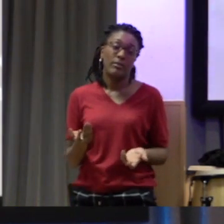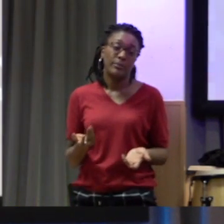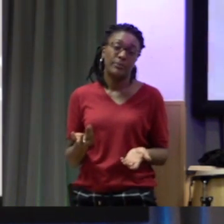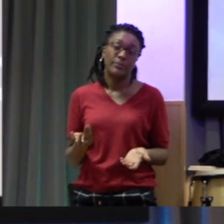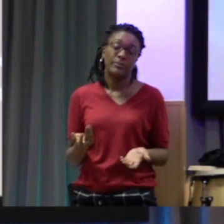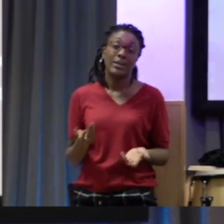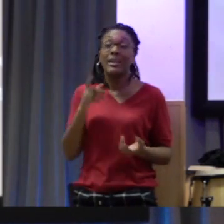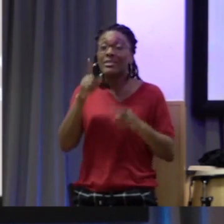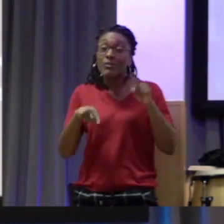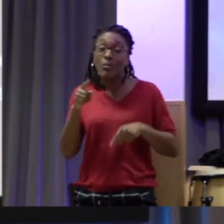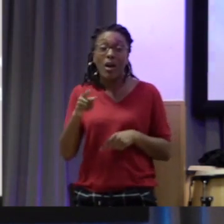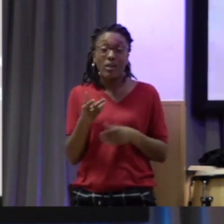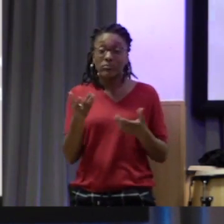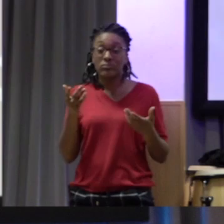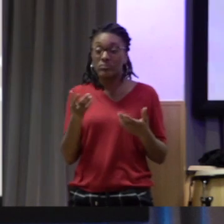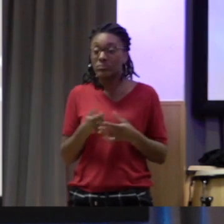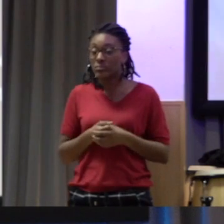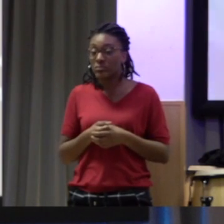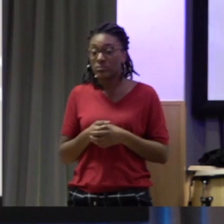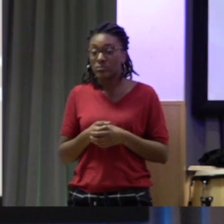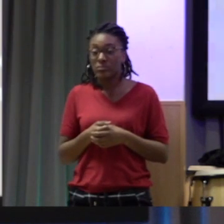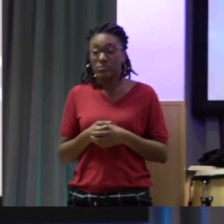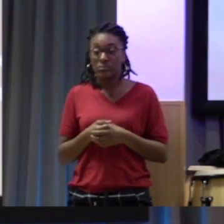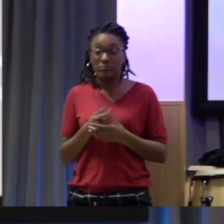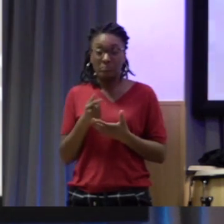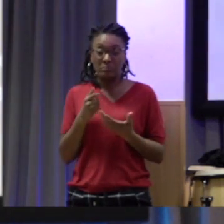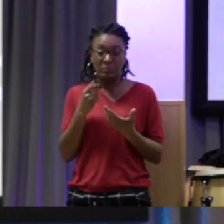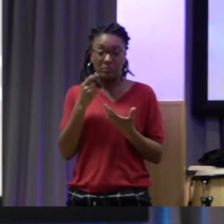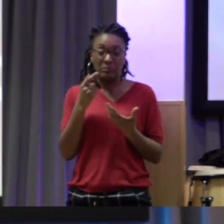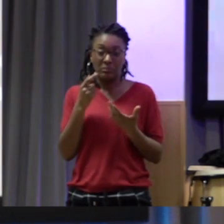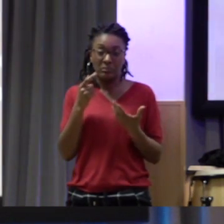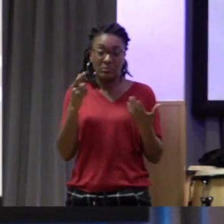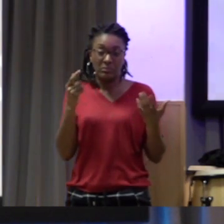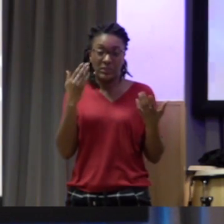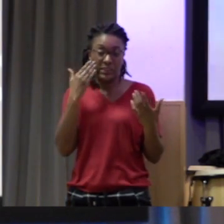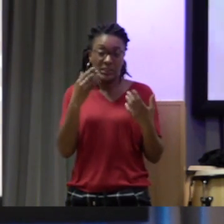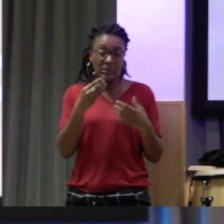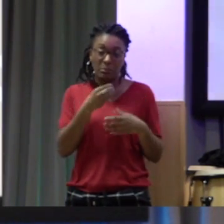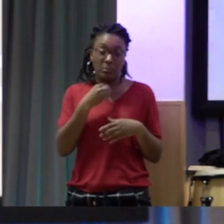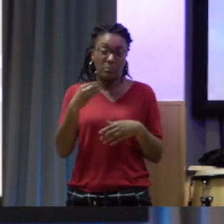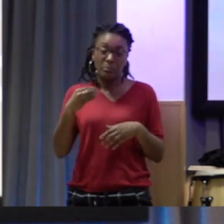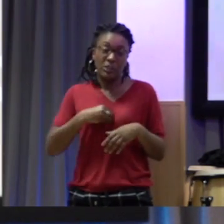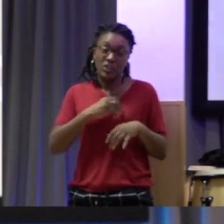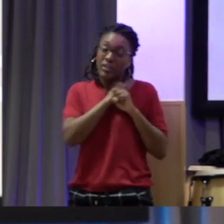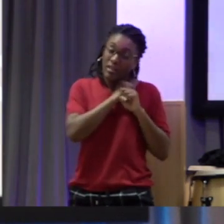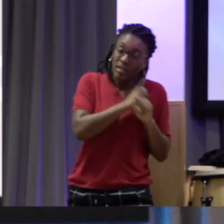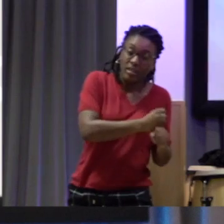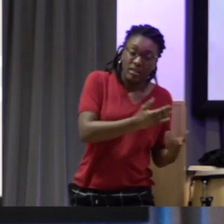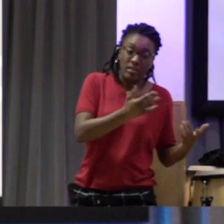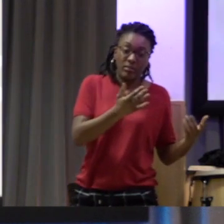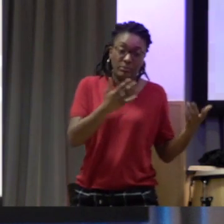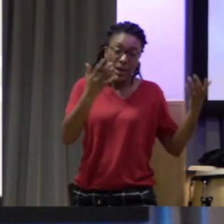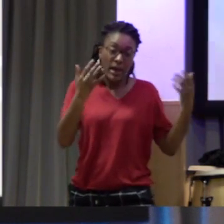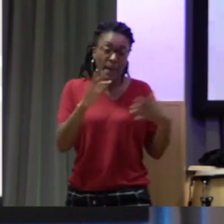Quelquefois, il suffit d'un rien pour qu'on se retrouve de l'autre côté. C'est pour cela qu'il dit,